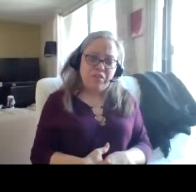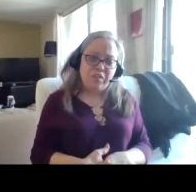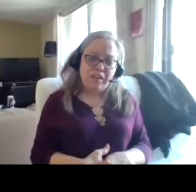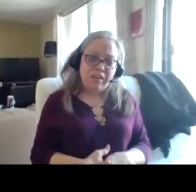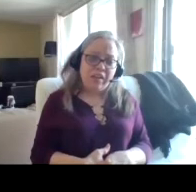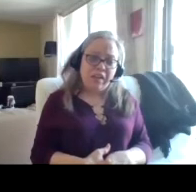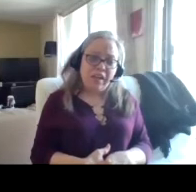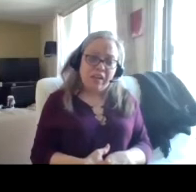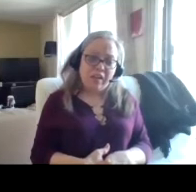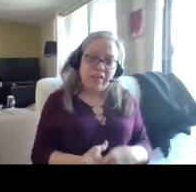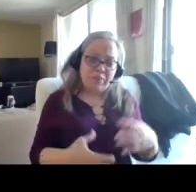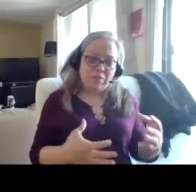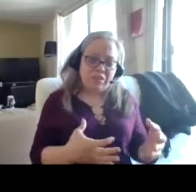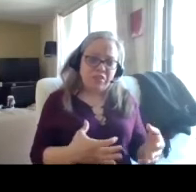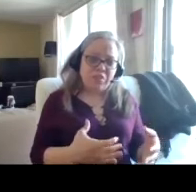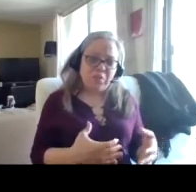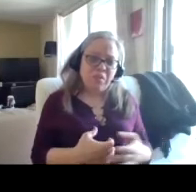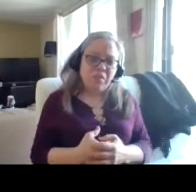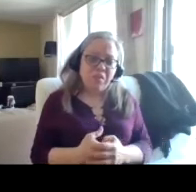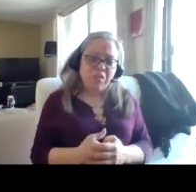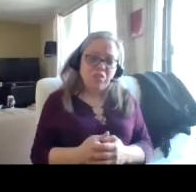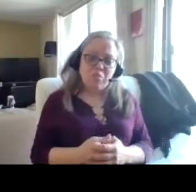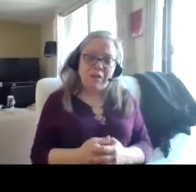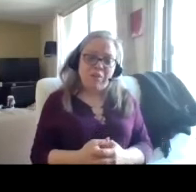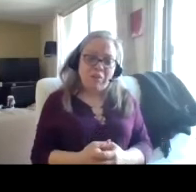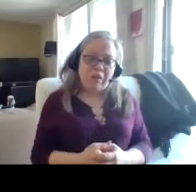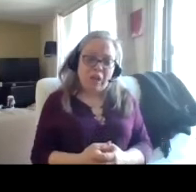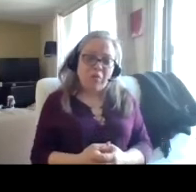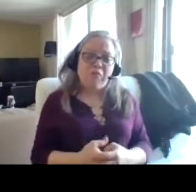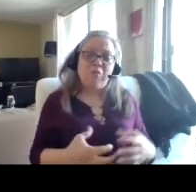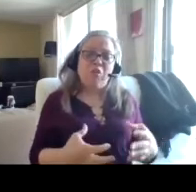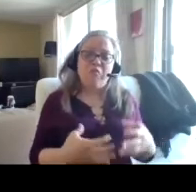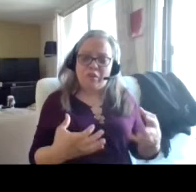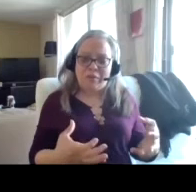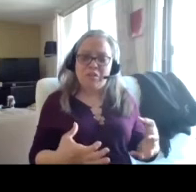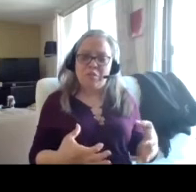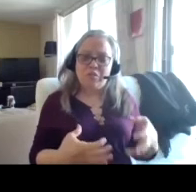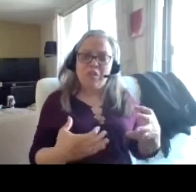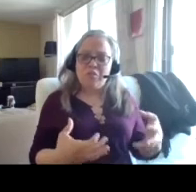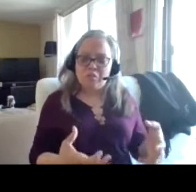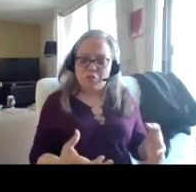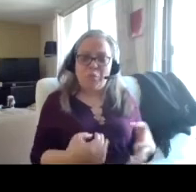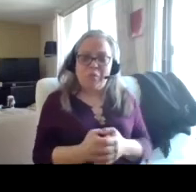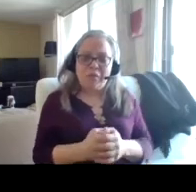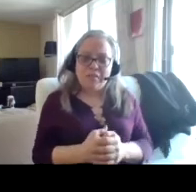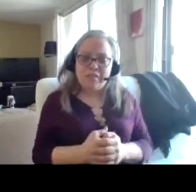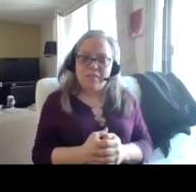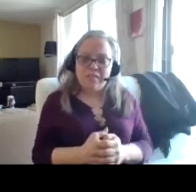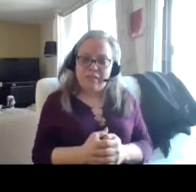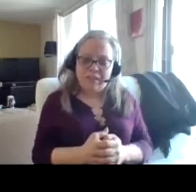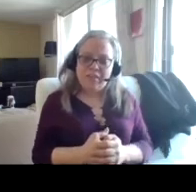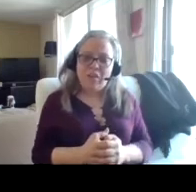Nous voulons aussi nous attaquer aux installations de justice pour la jeunesse, les écoles provinciales et les écoles d'application.